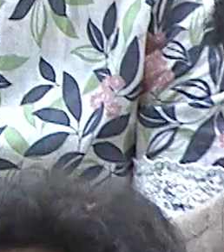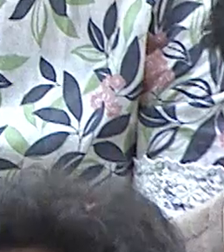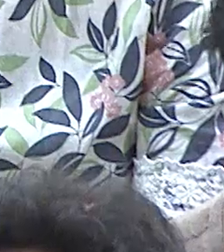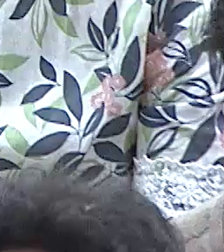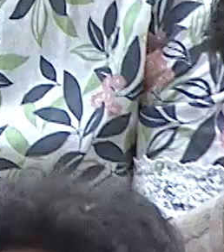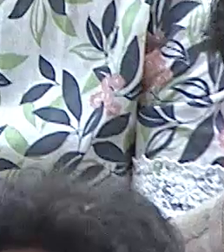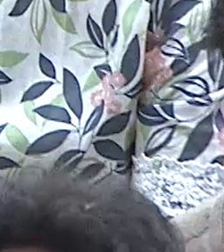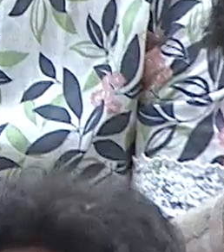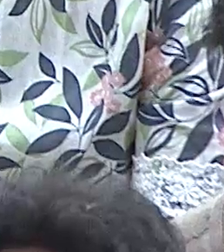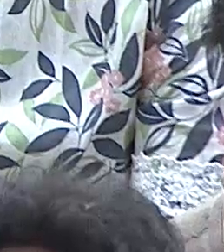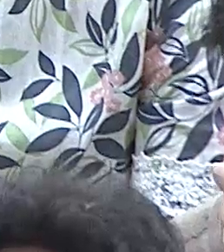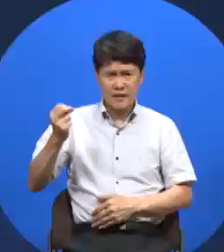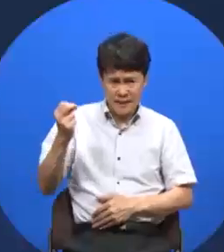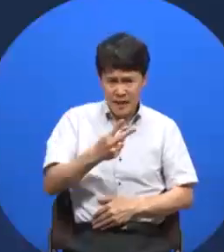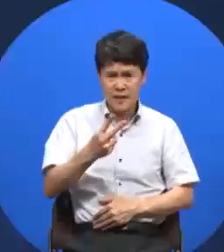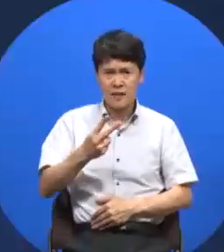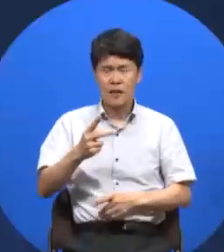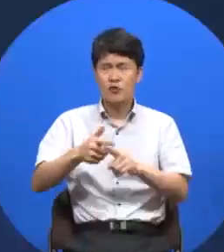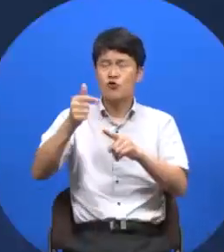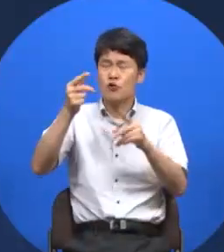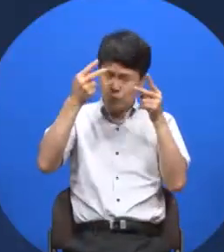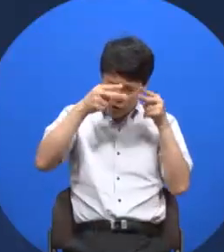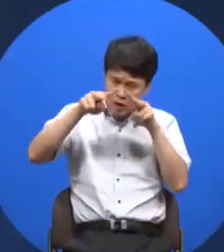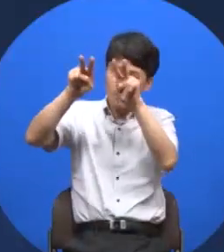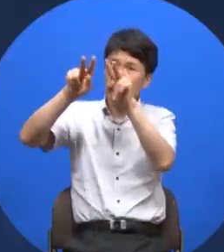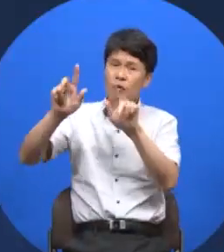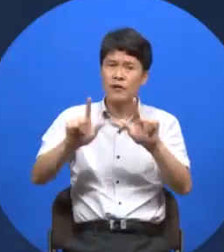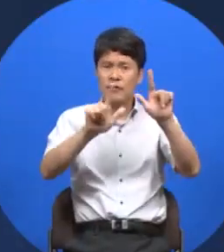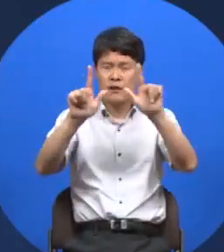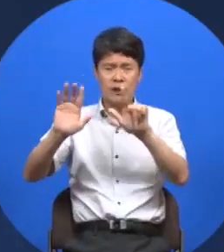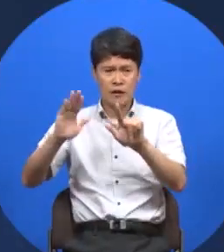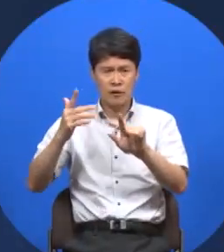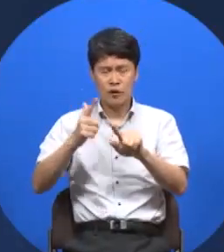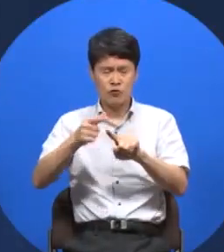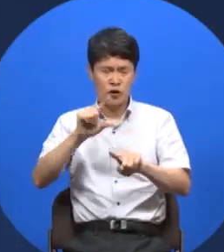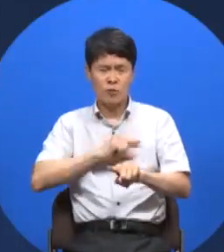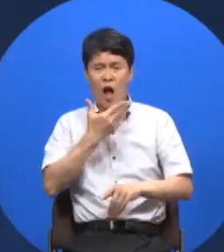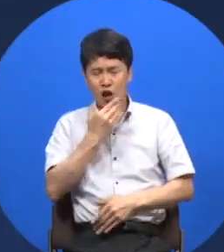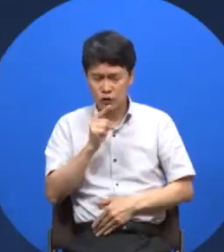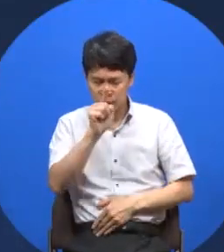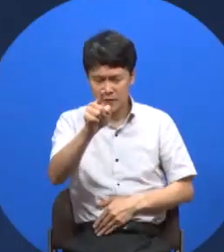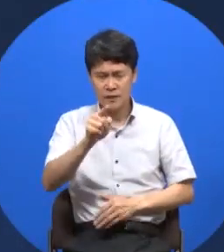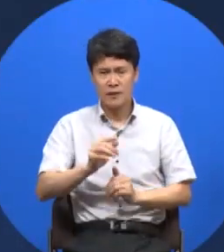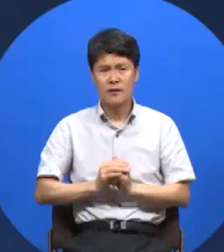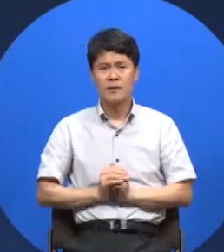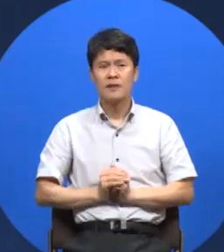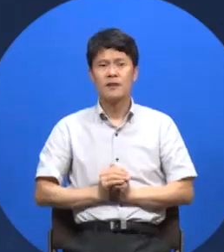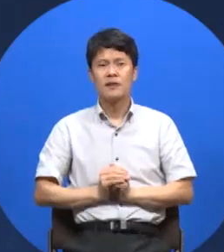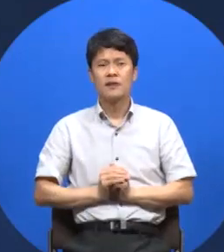축원합니다. 다시 주를 바라보고 살게 되기를 주의 이름으로 축원합니다.